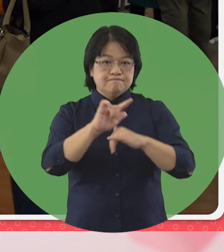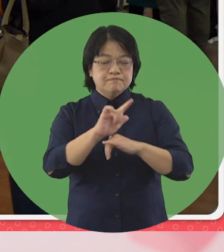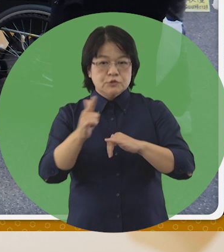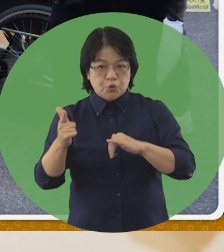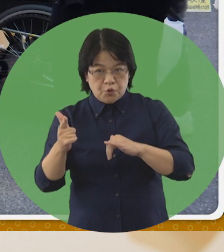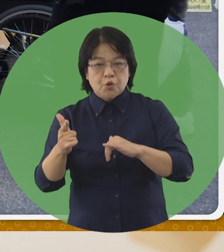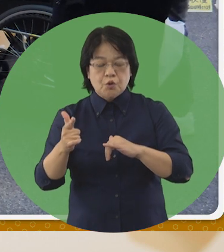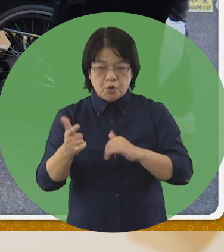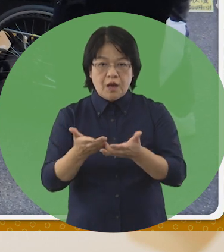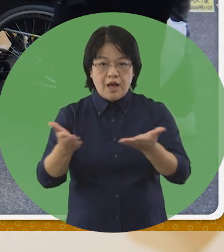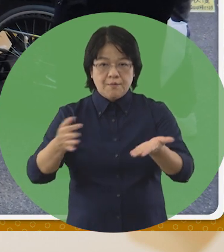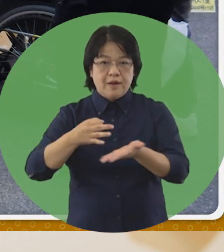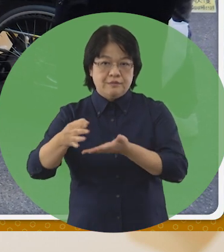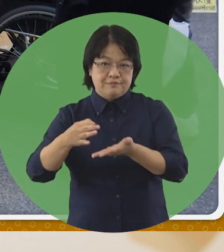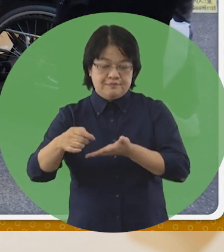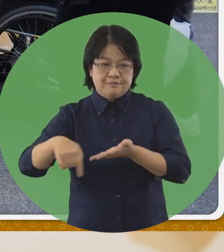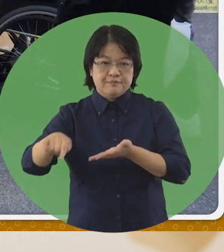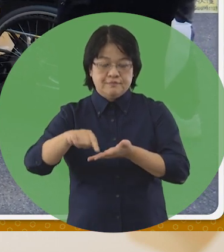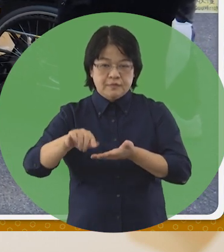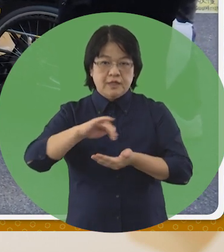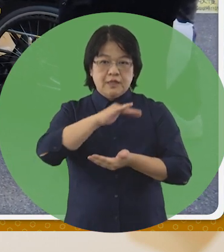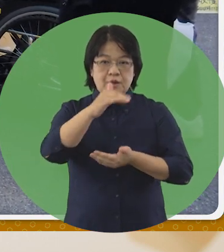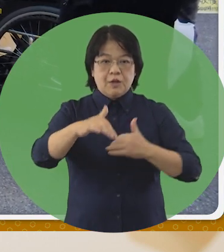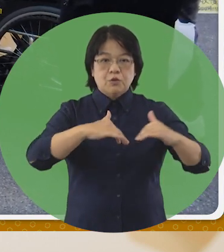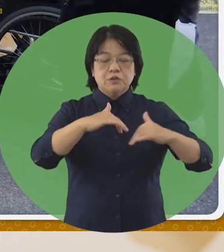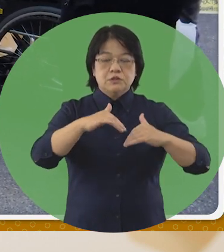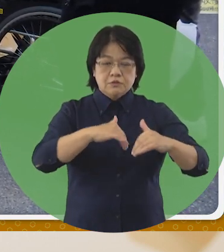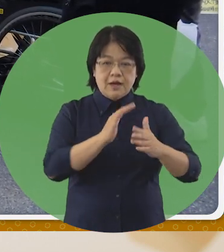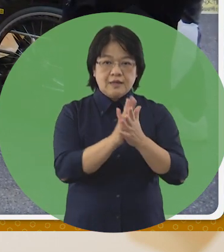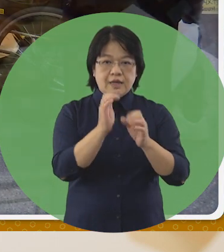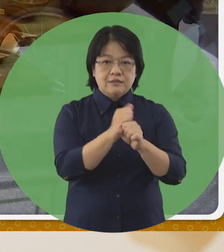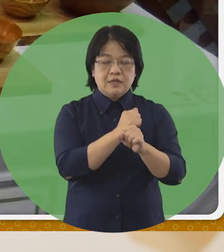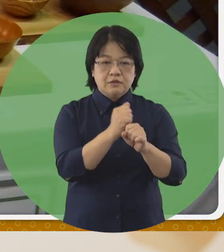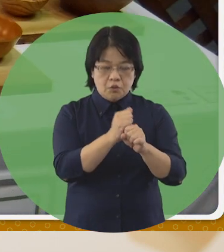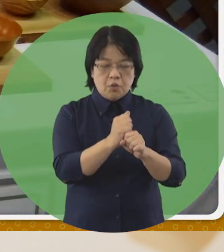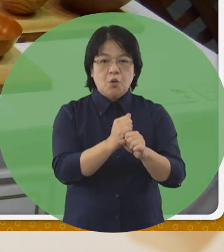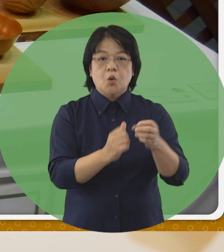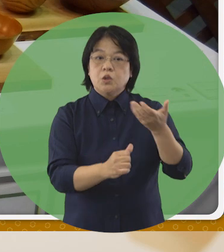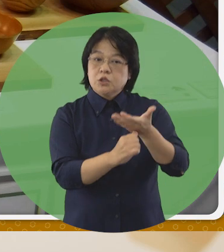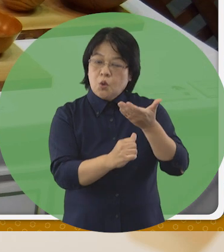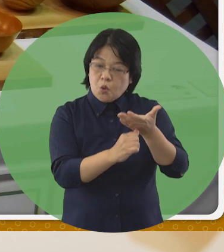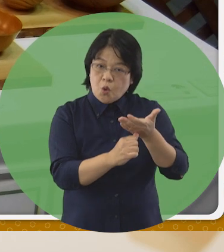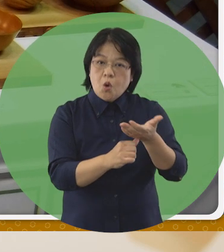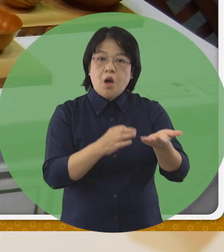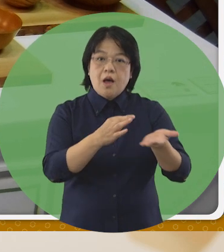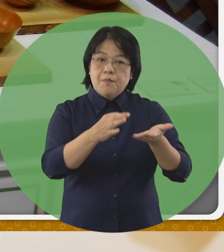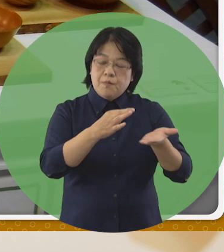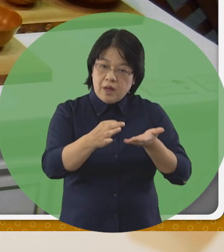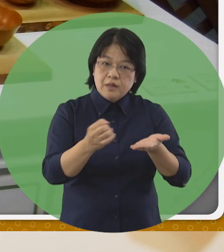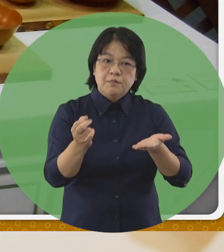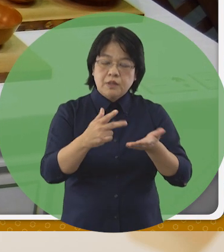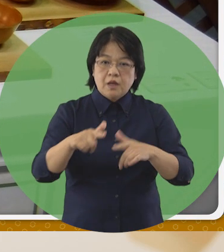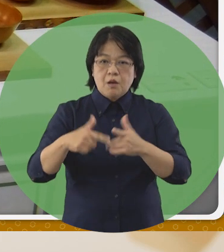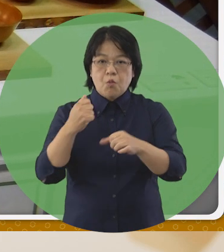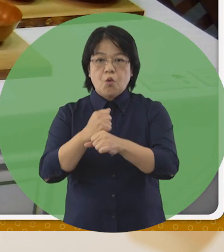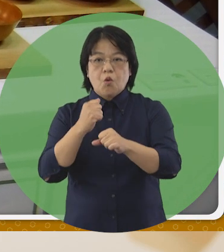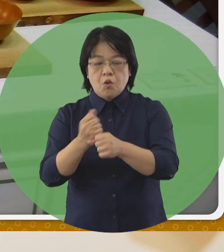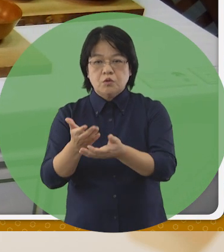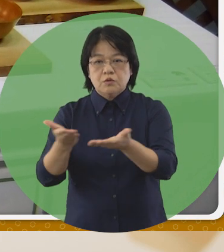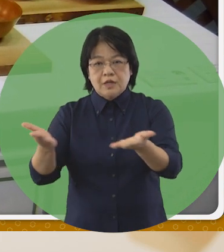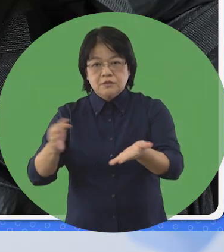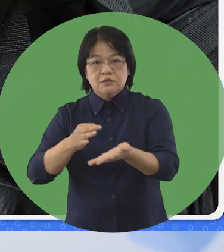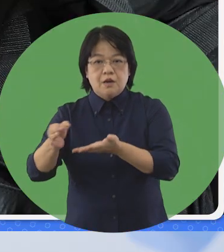売、山の市では県産キノコの試食販売や木工製品などの展示販売も行われます